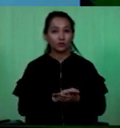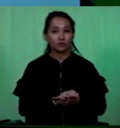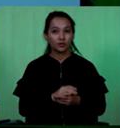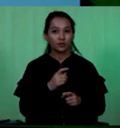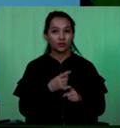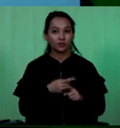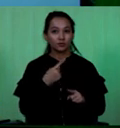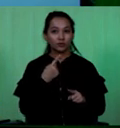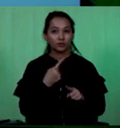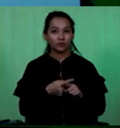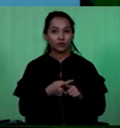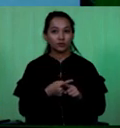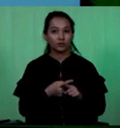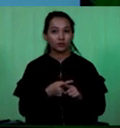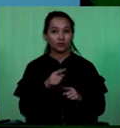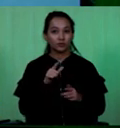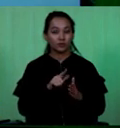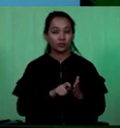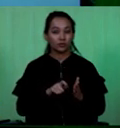X qo'shu